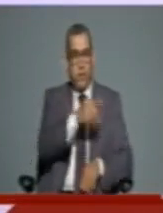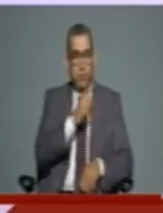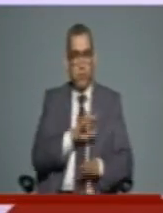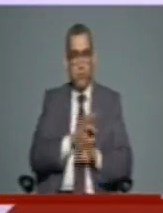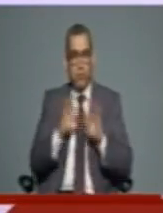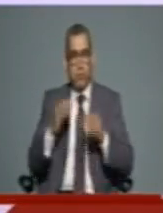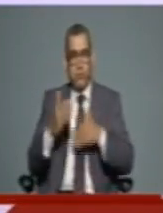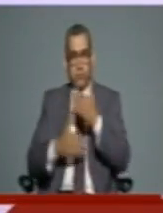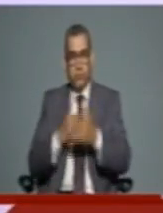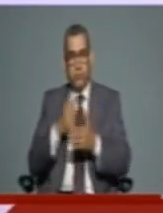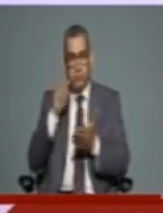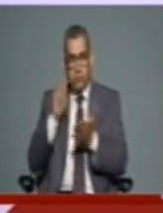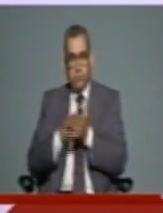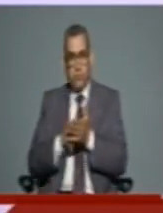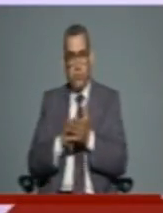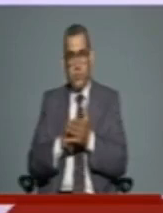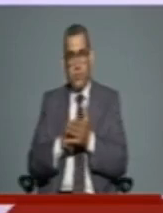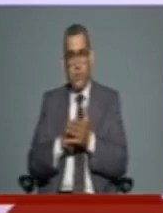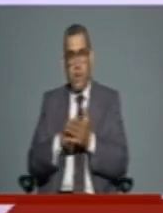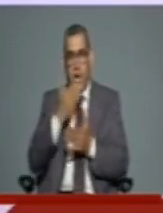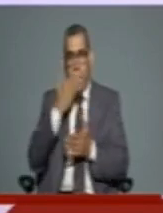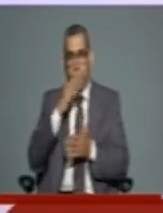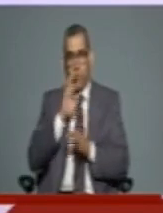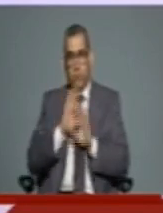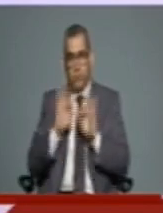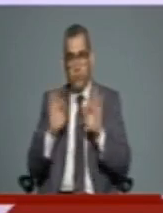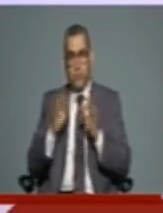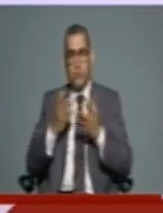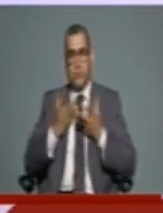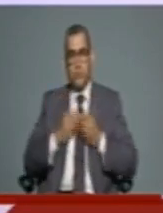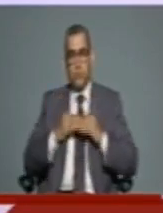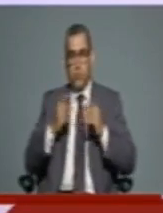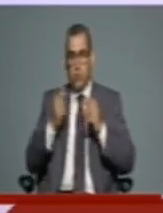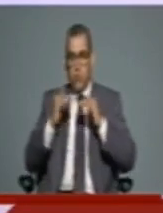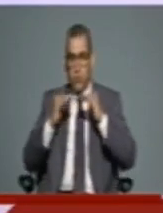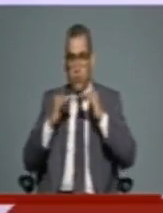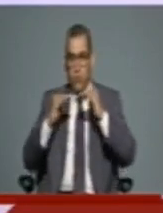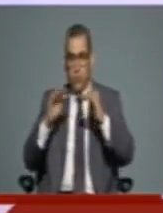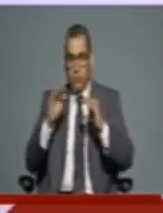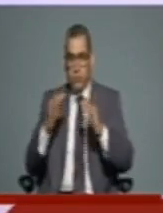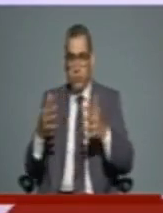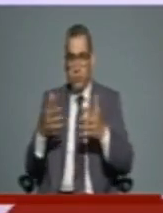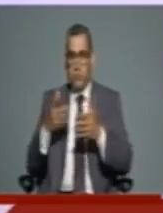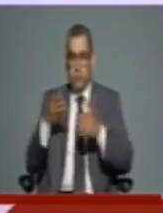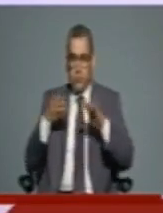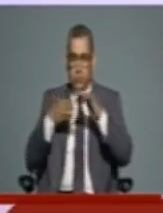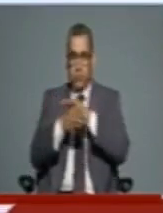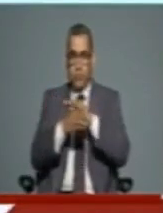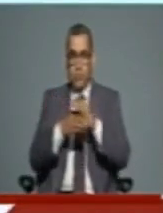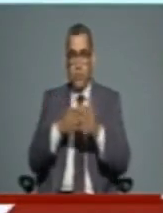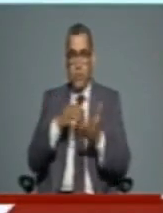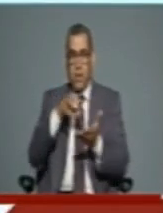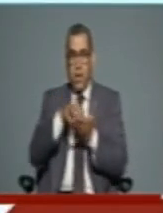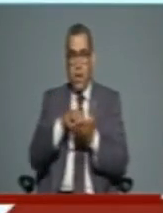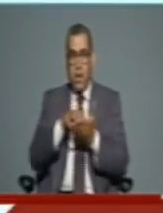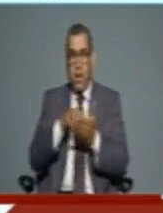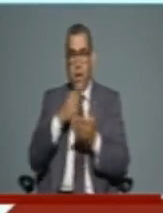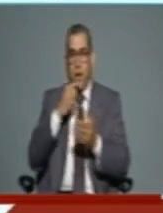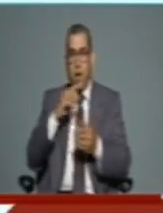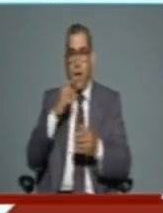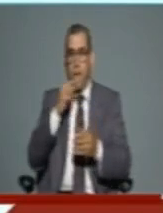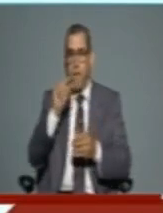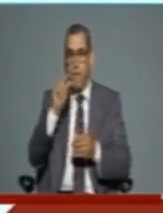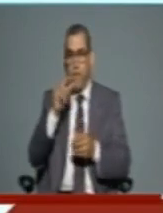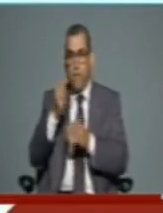الذره، والحمد لله استقرت اسعاره وتم الدخول في كسب فول الصويا